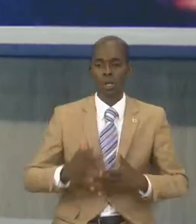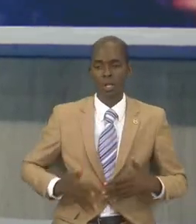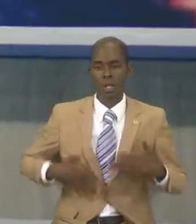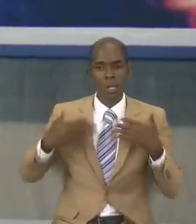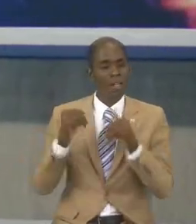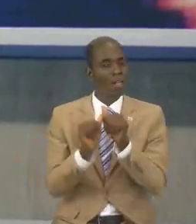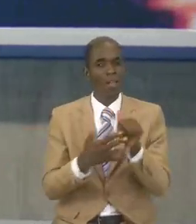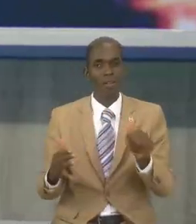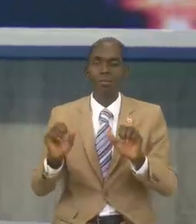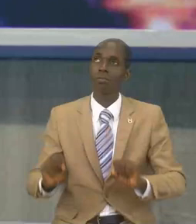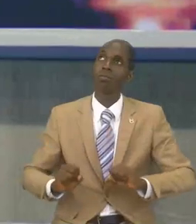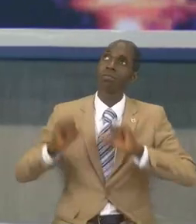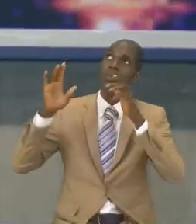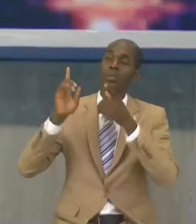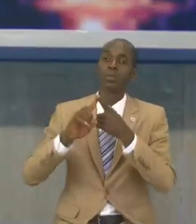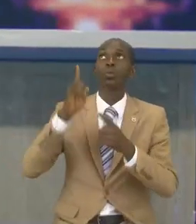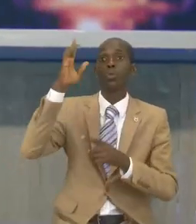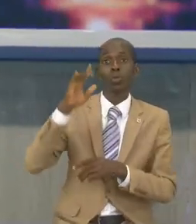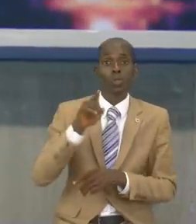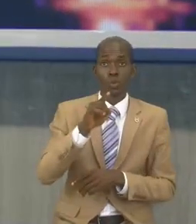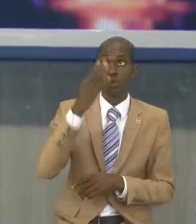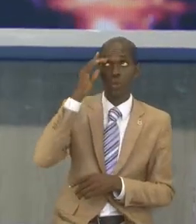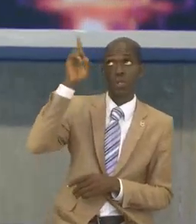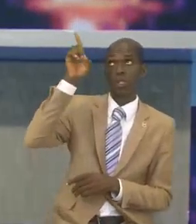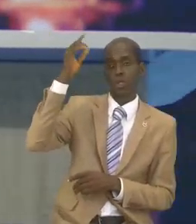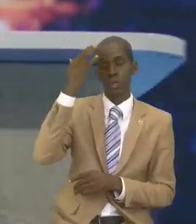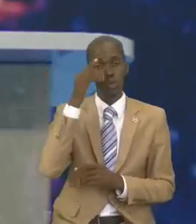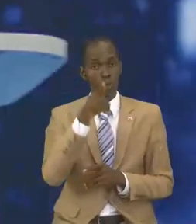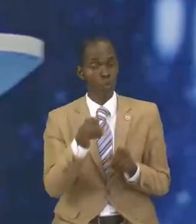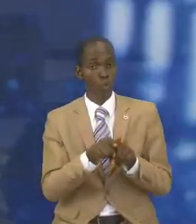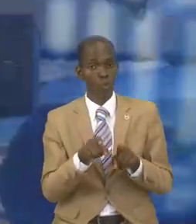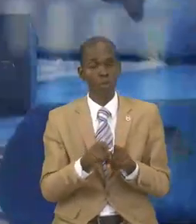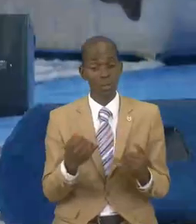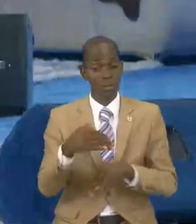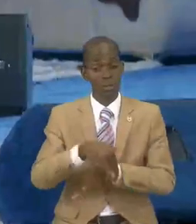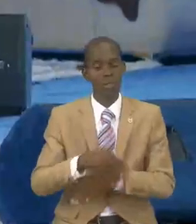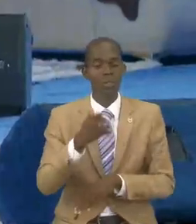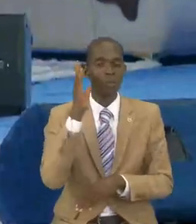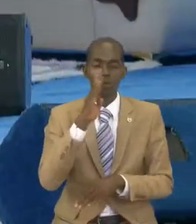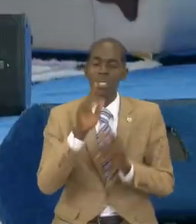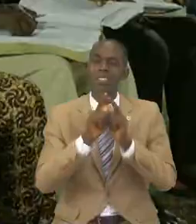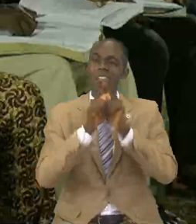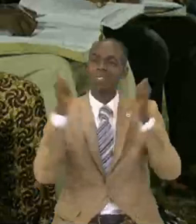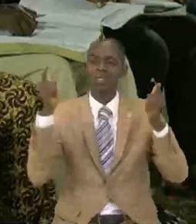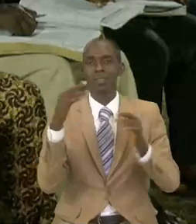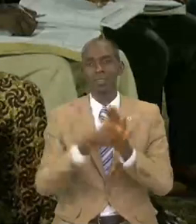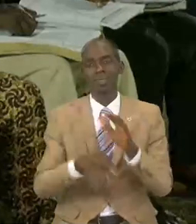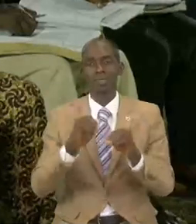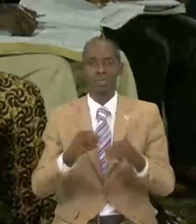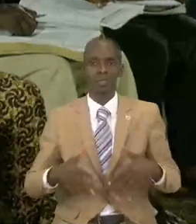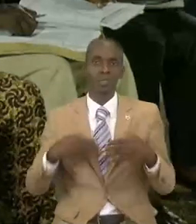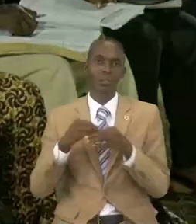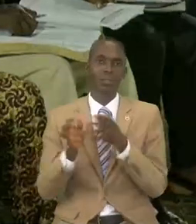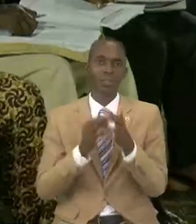tu donnes cela à Dieu. Tu le connais, il te connaît, et ce soir, il y aura des exploits dans ta vie.